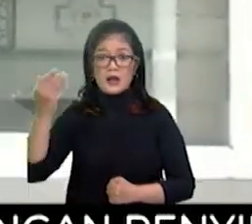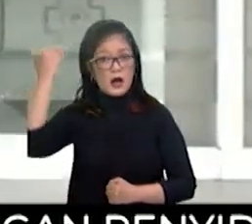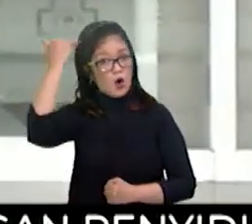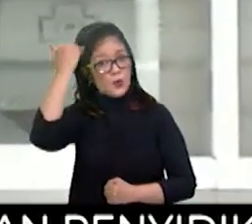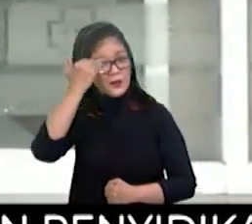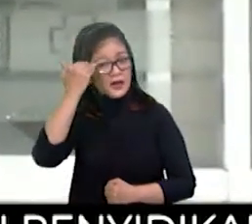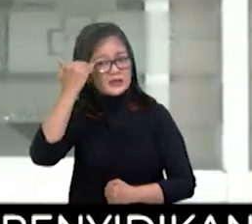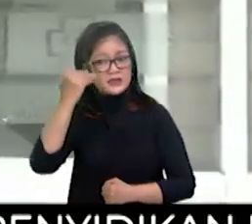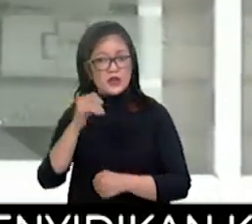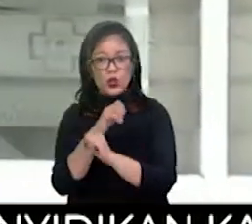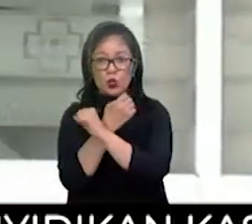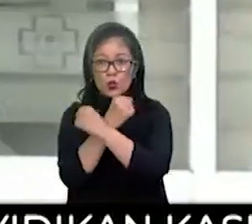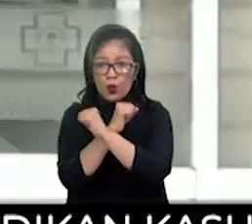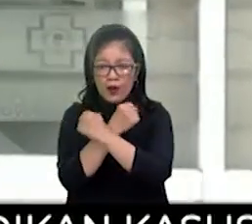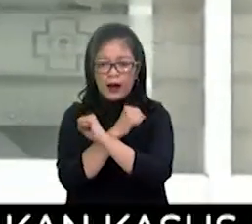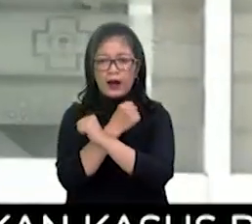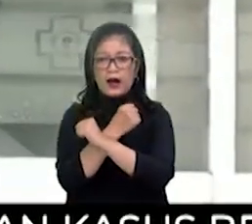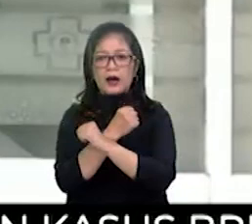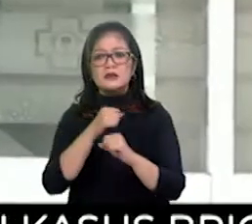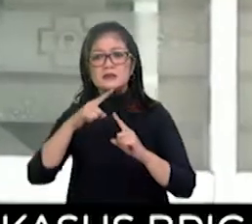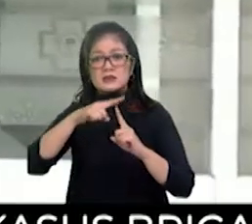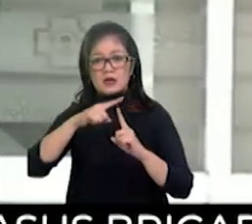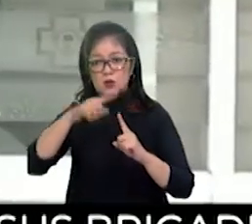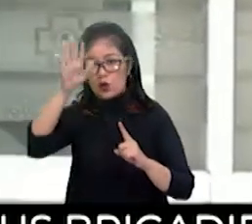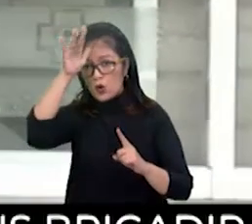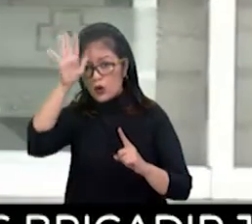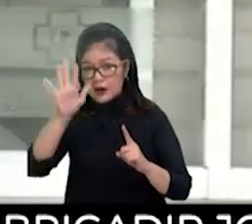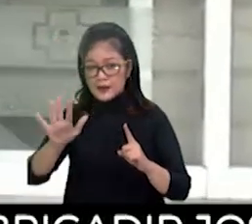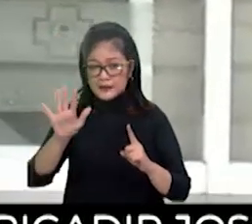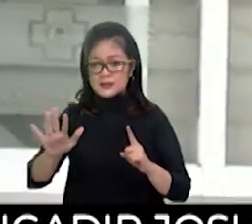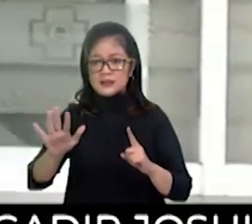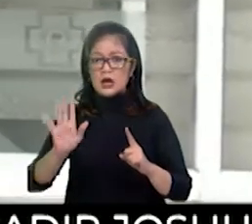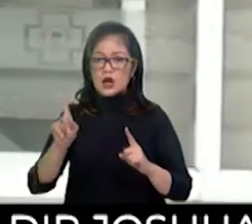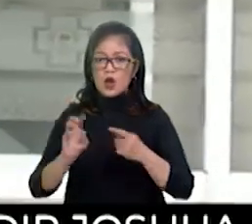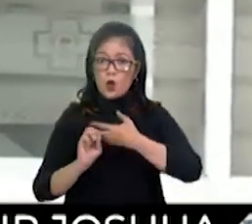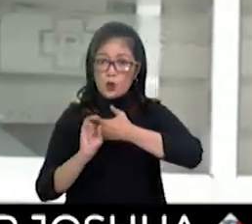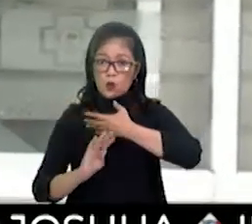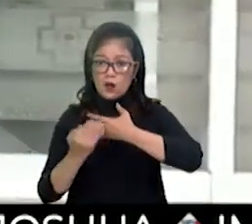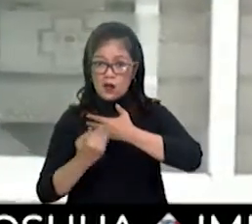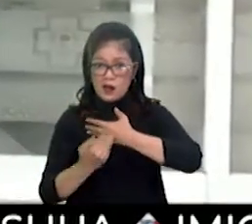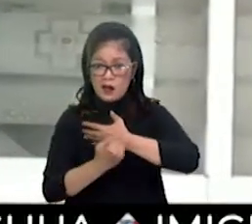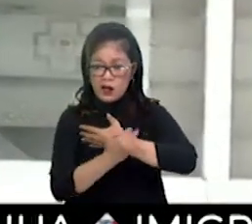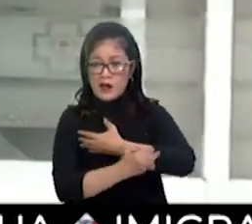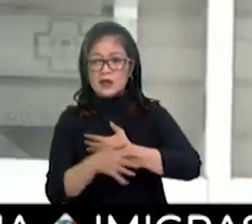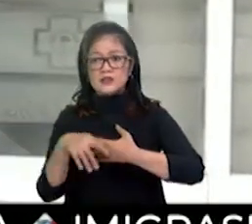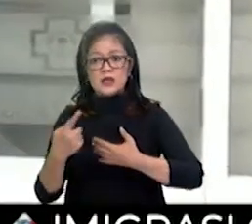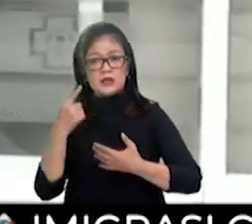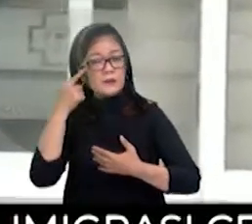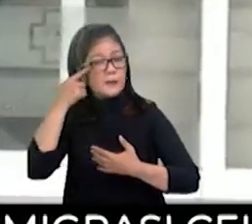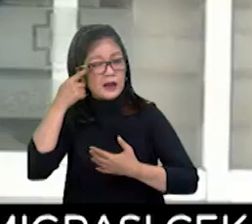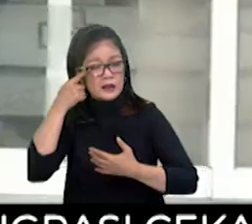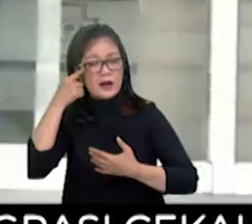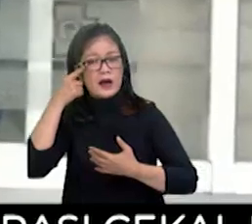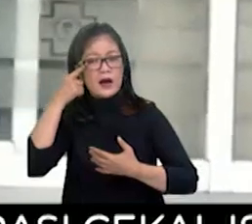tulang. Kemudian 1 orang lagi akan ada tindakan karena ada luka di mata.